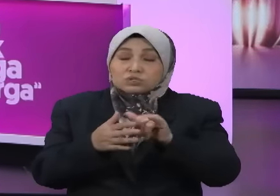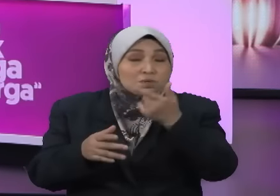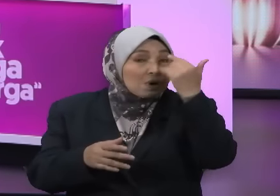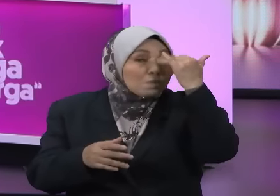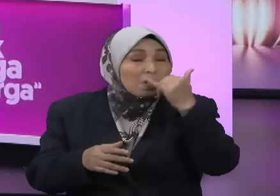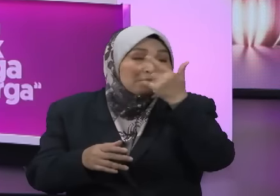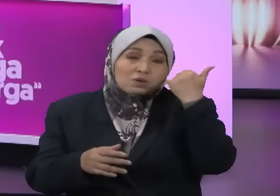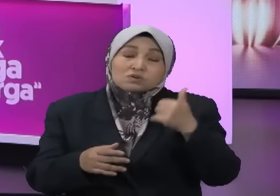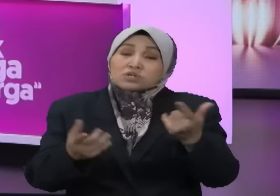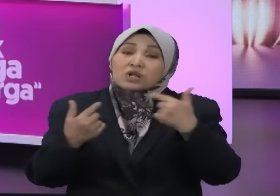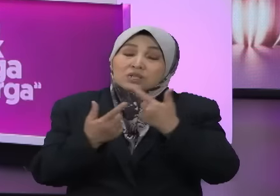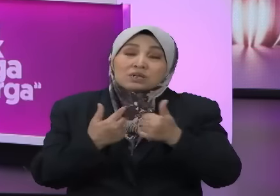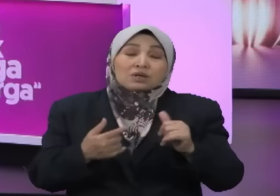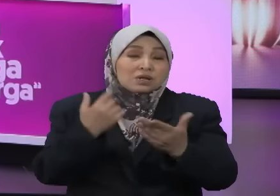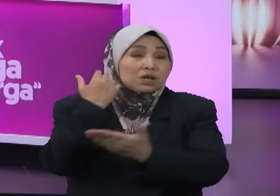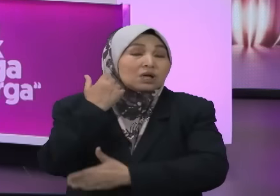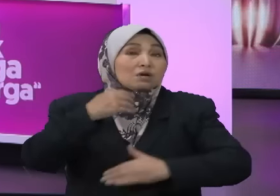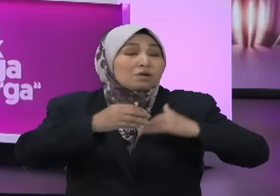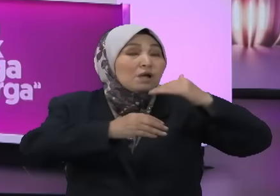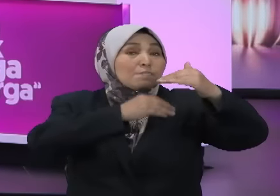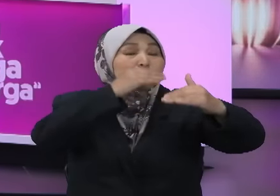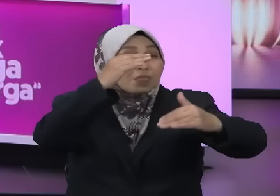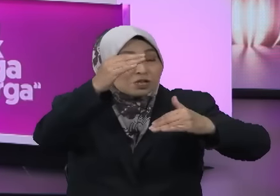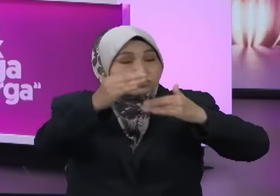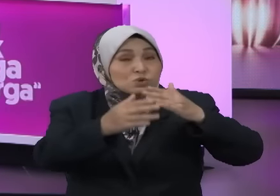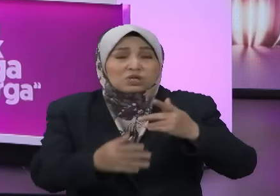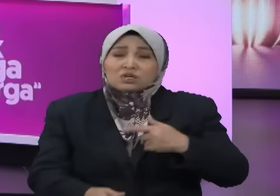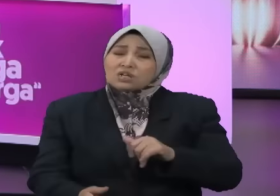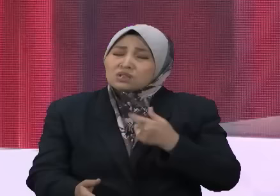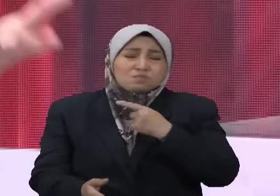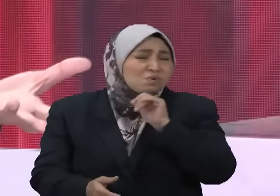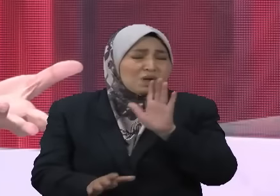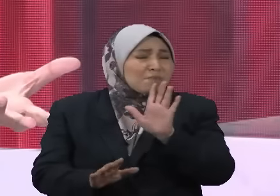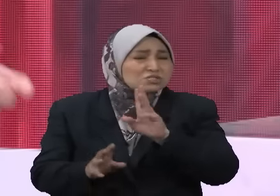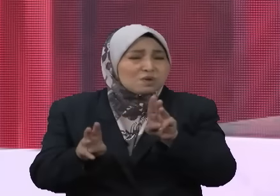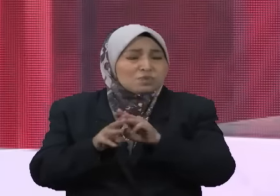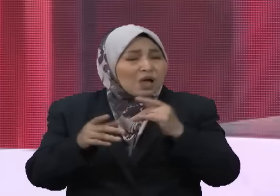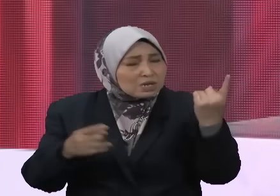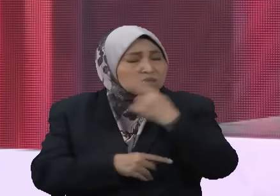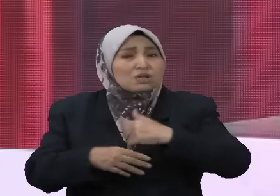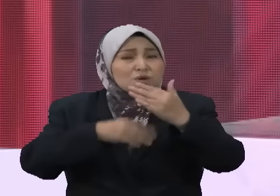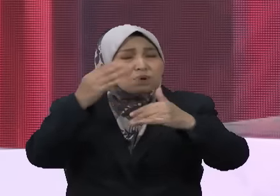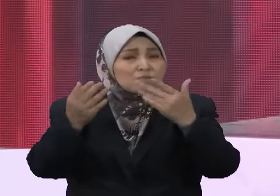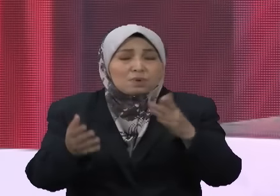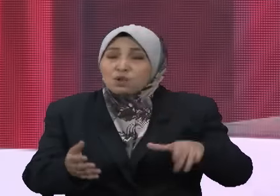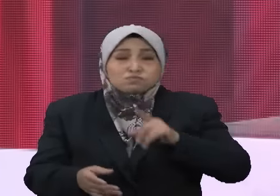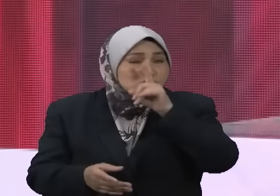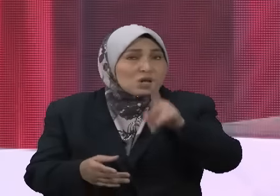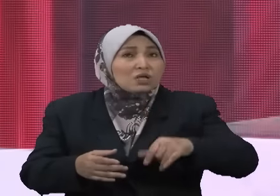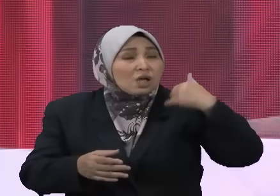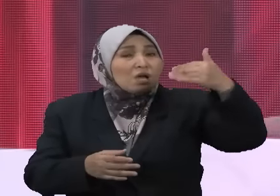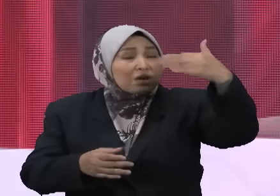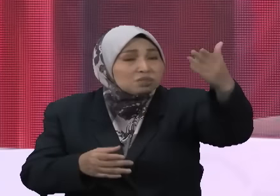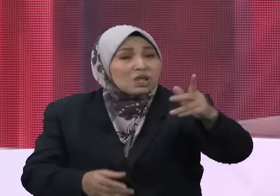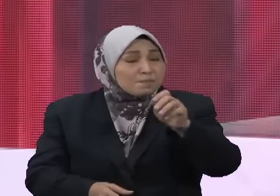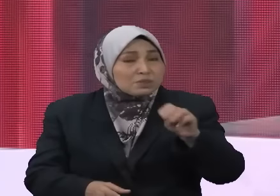Apa sebab dia datang daripada negara yang maju kan kita bukan macam tu tu Tuan hari ni dia maju esok dia belum tentu maju tamadun